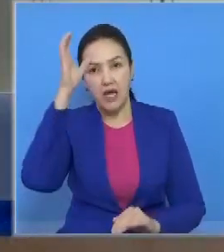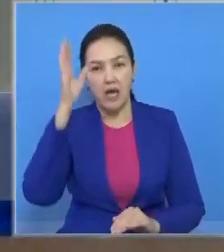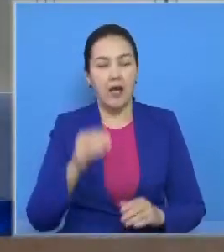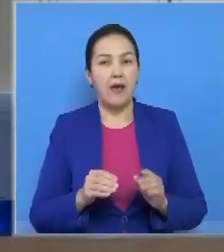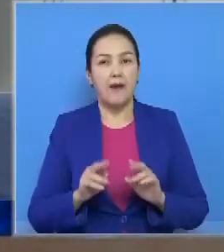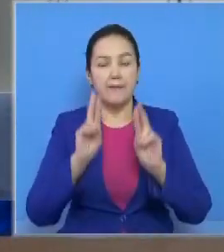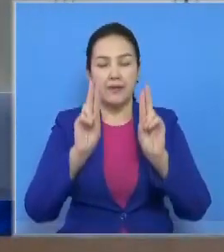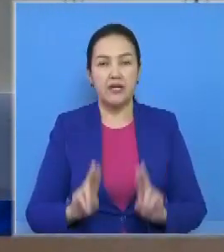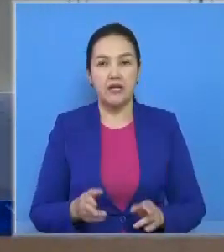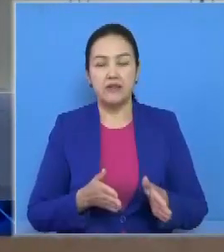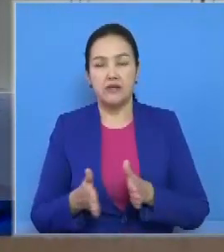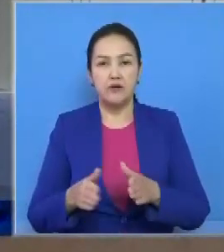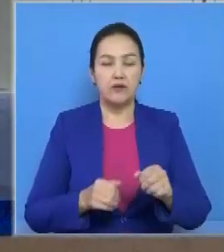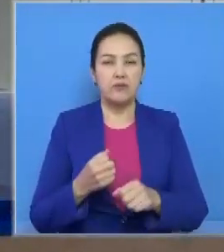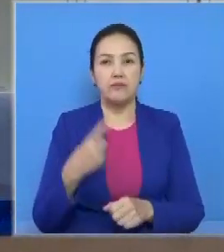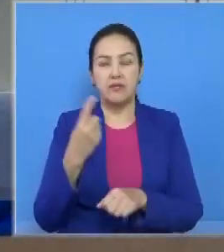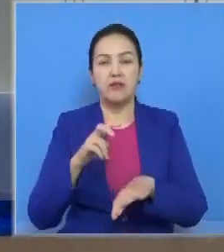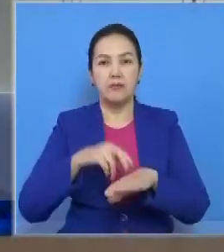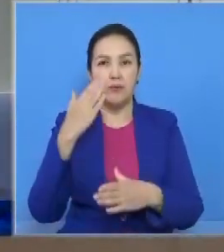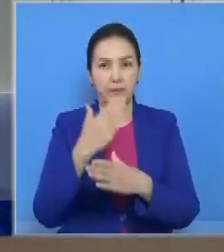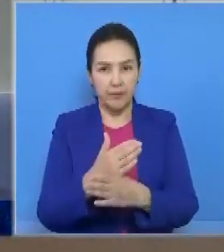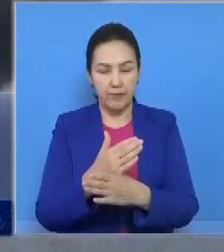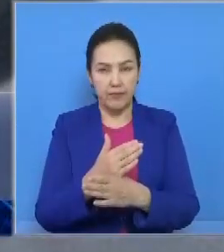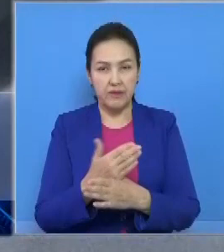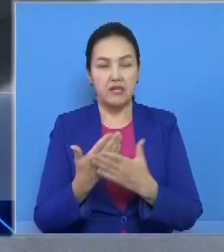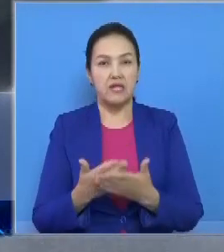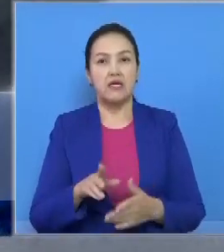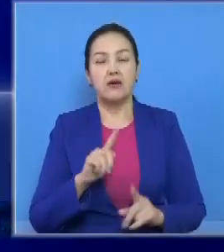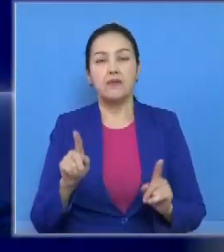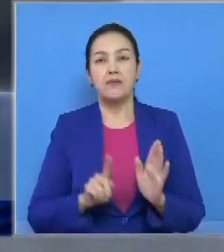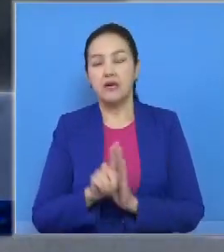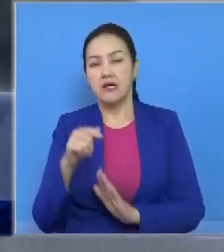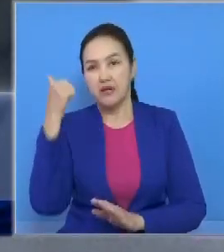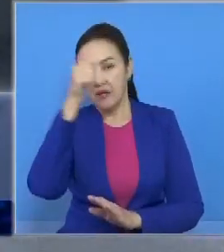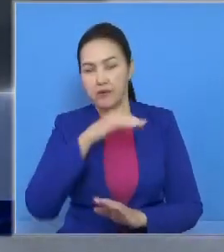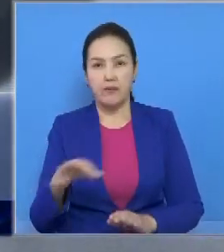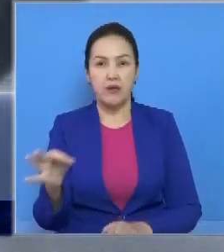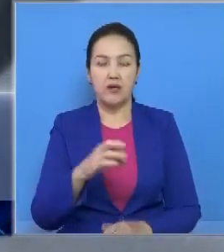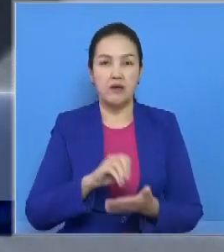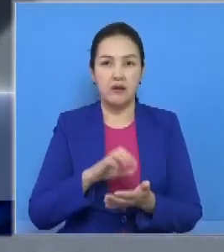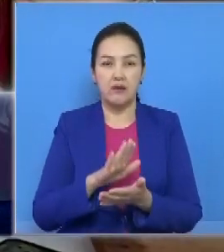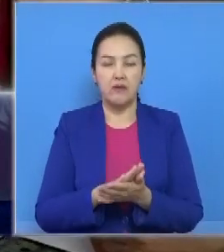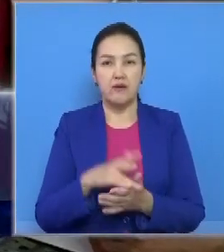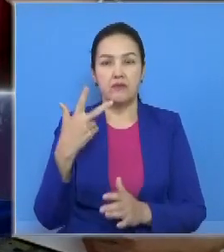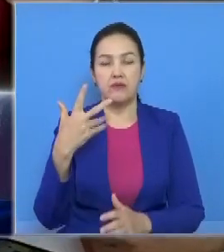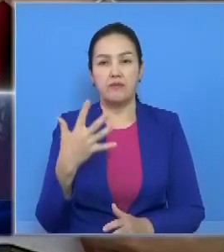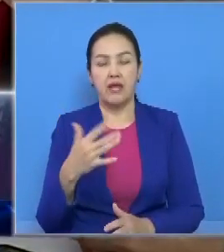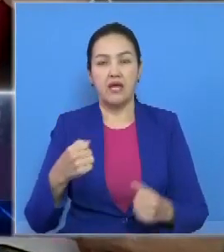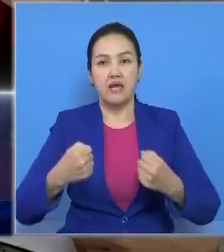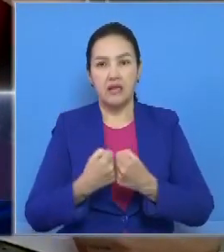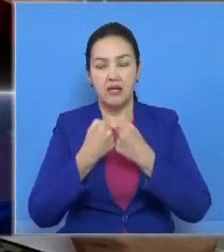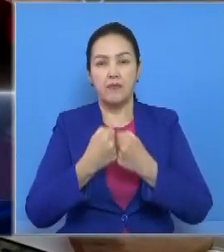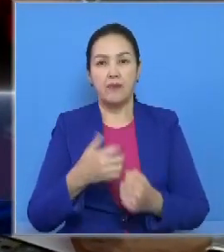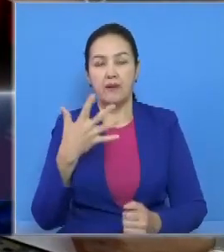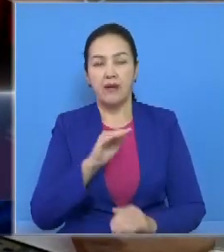правил дорожного движения и оказания первой медицинской помощи. Отметим, с начала года по области было зарегистрировано 35 ДТП, в